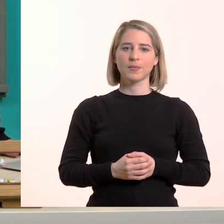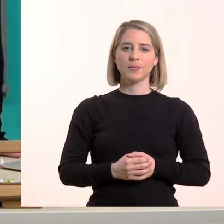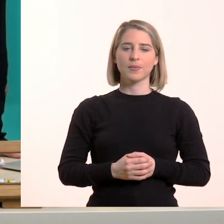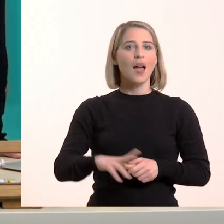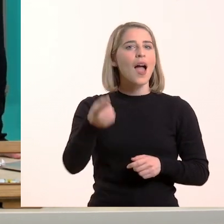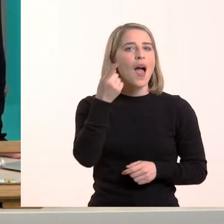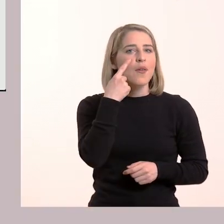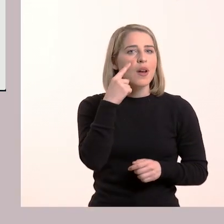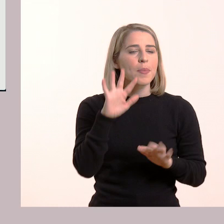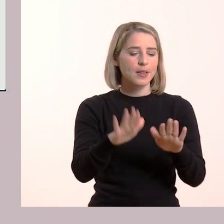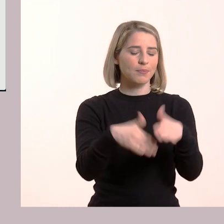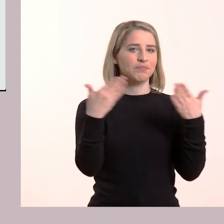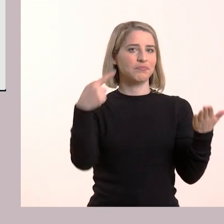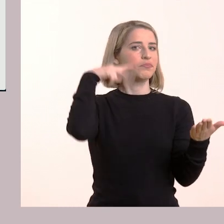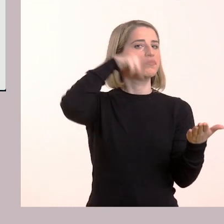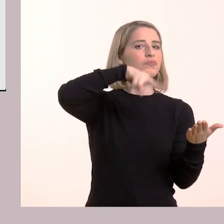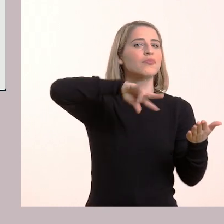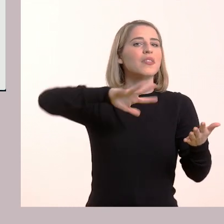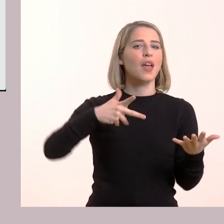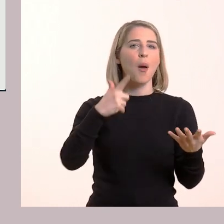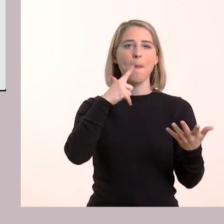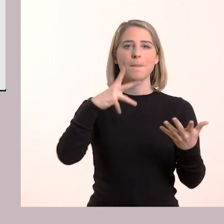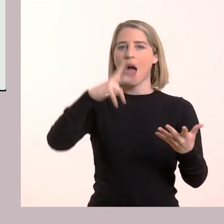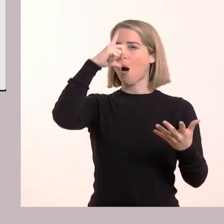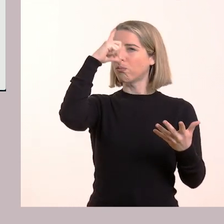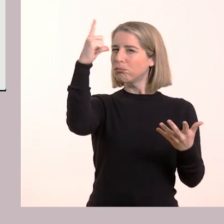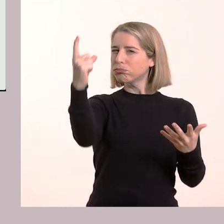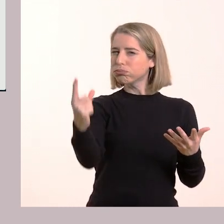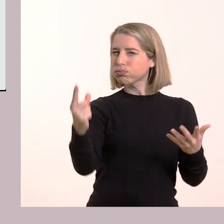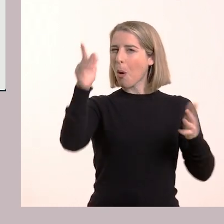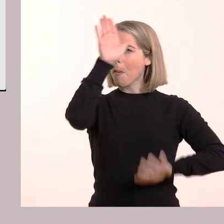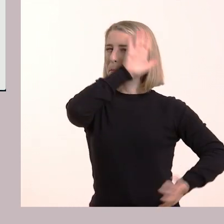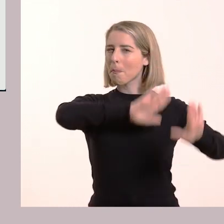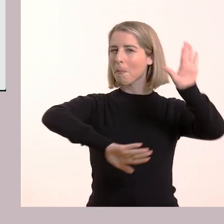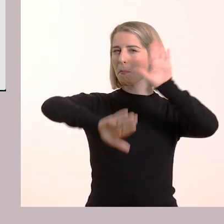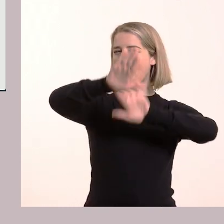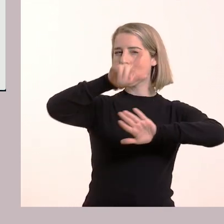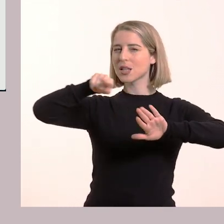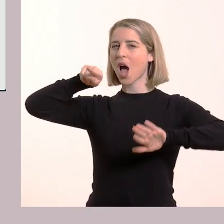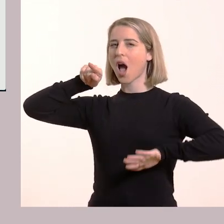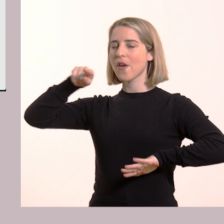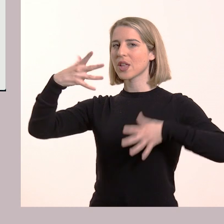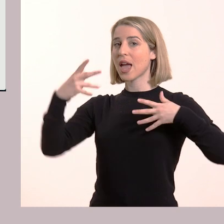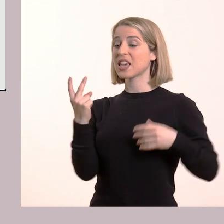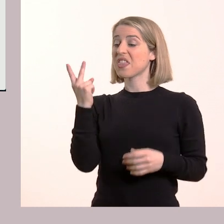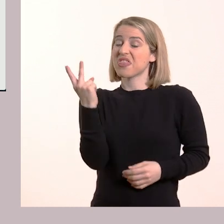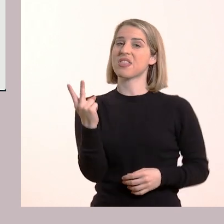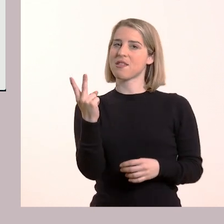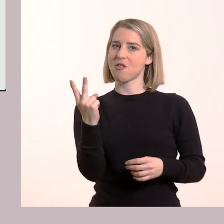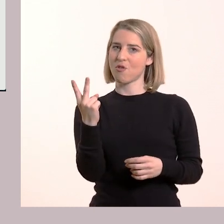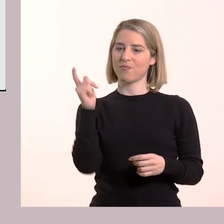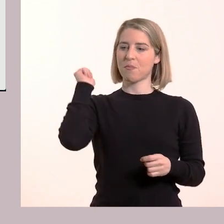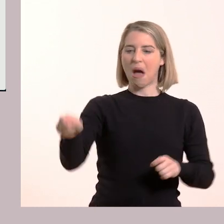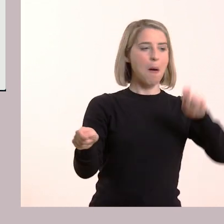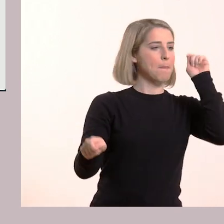Βλέπετε, μία μάγισσα, βλέπουμε εδώ, που έχει δύο μαγικά ραβδιά μάλλον, όχι ένα. Έχει ένα κίτρινο και